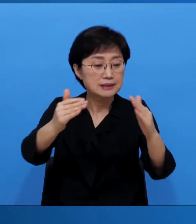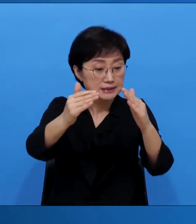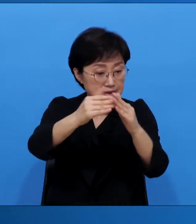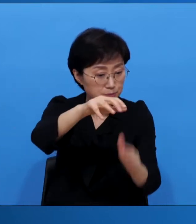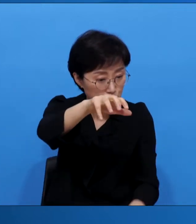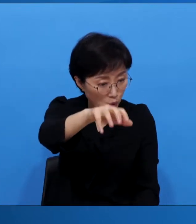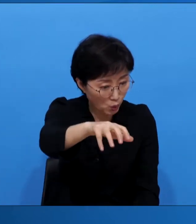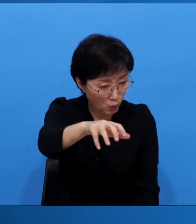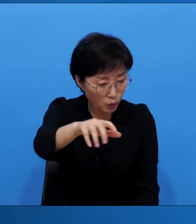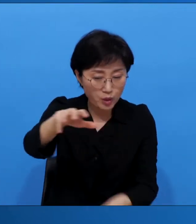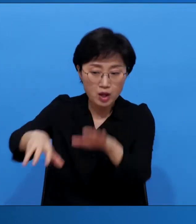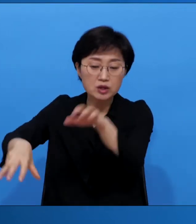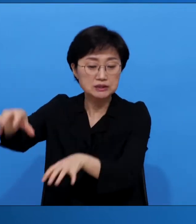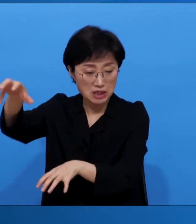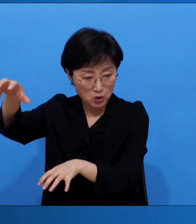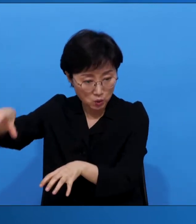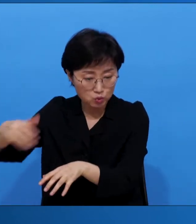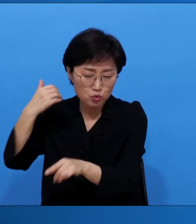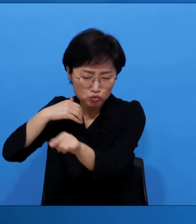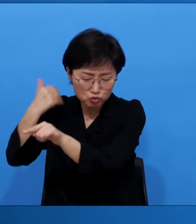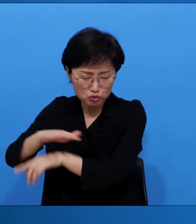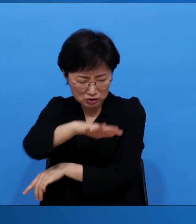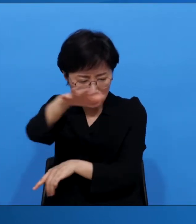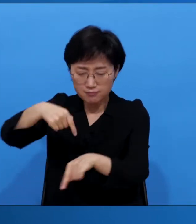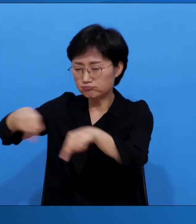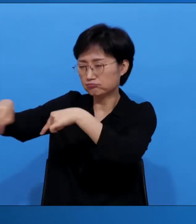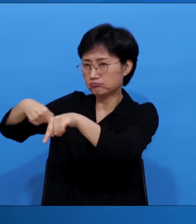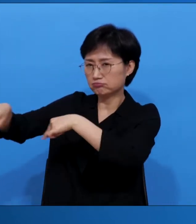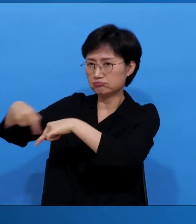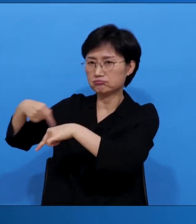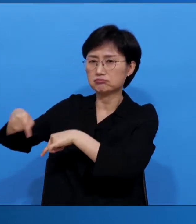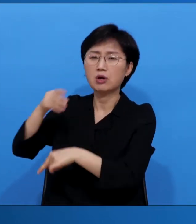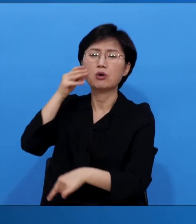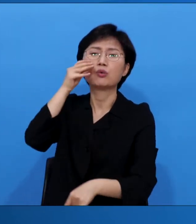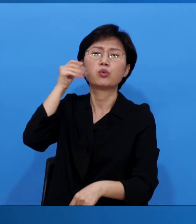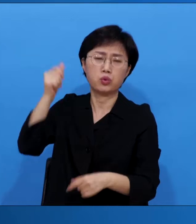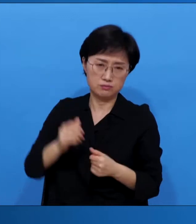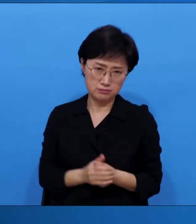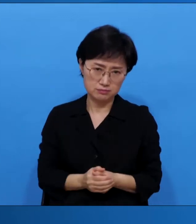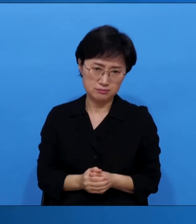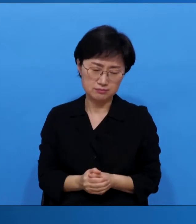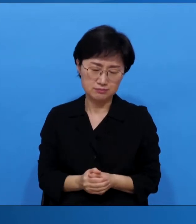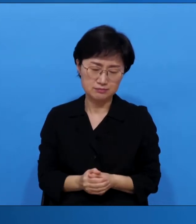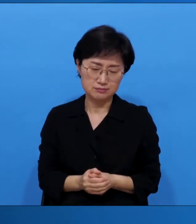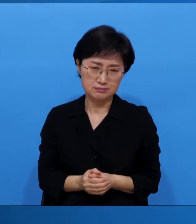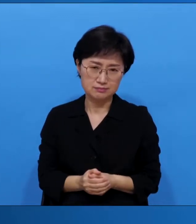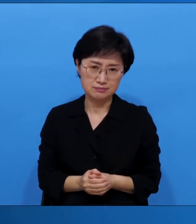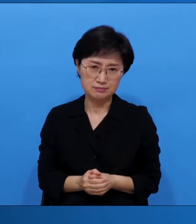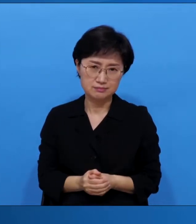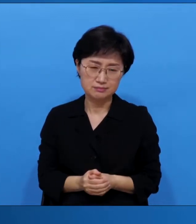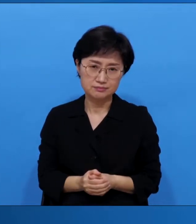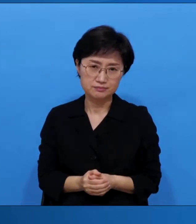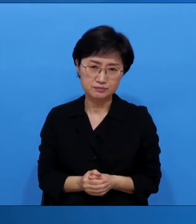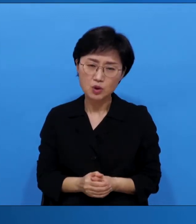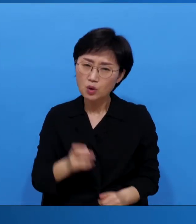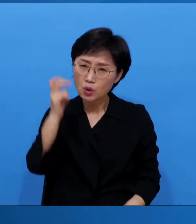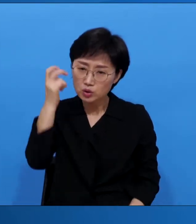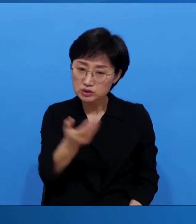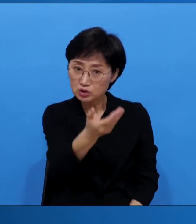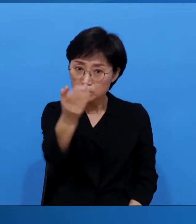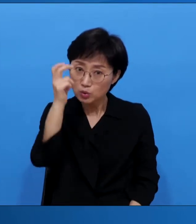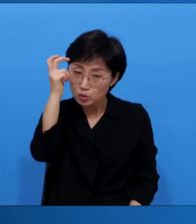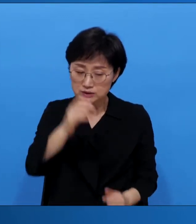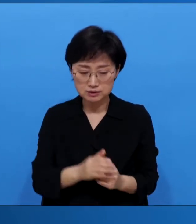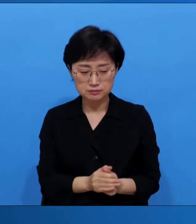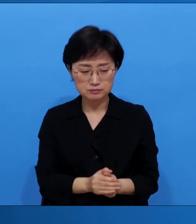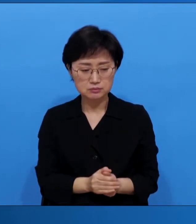as you sit here giving your worship, God will bestow His answers upon your field. 너무 위기를 만나가지고